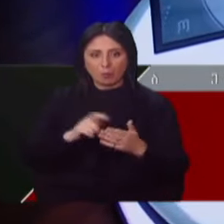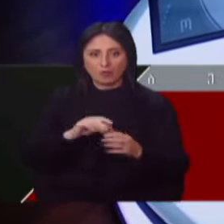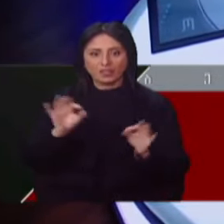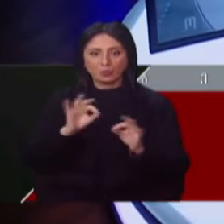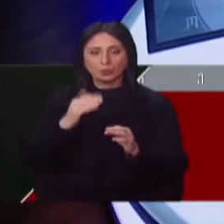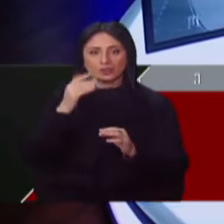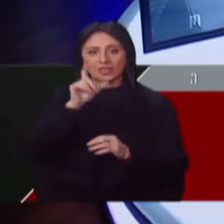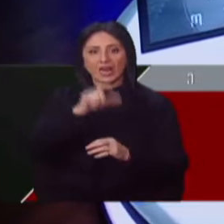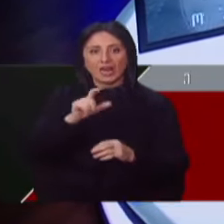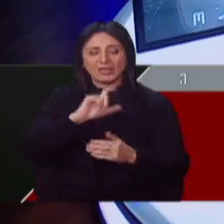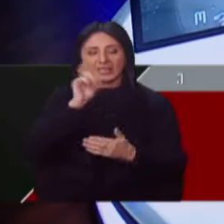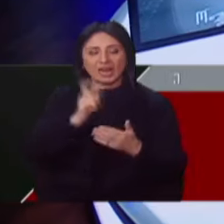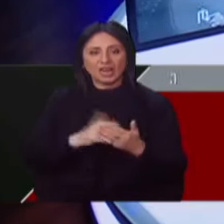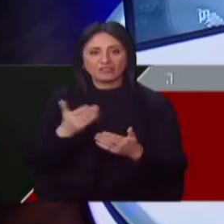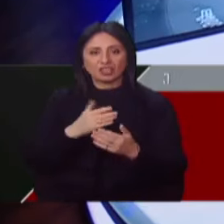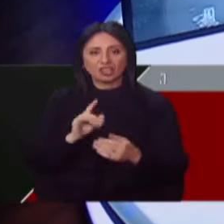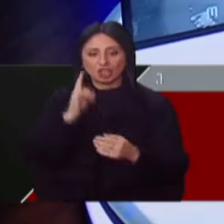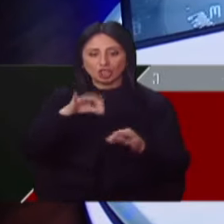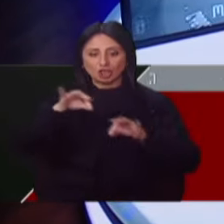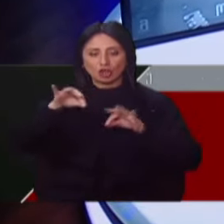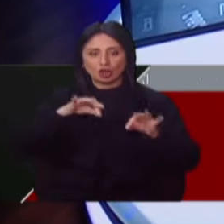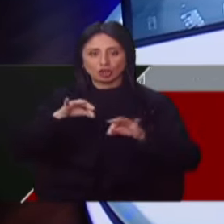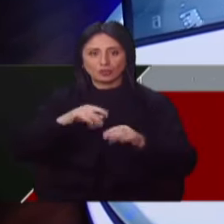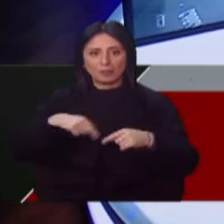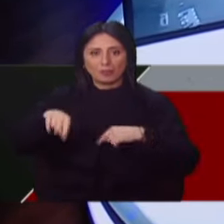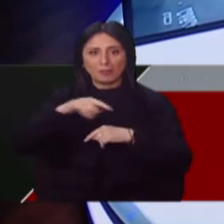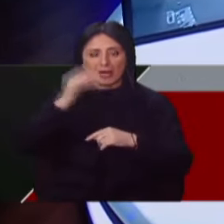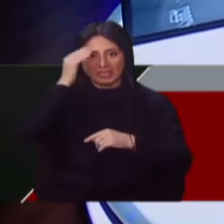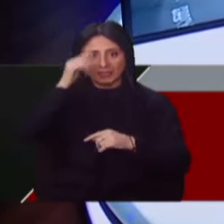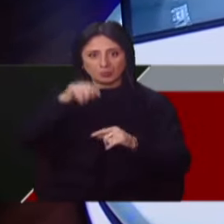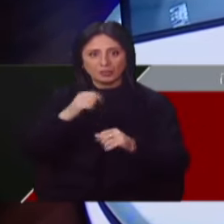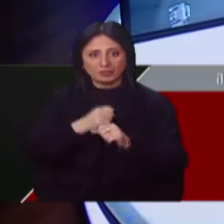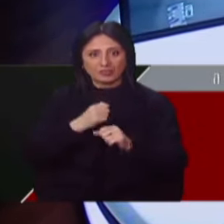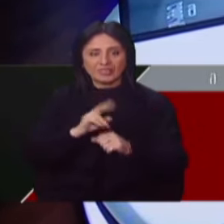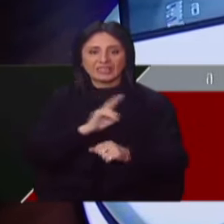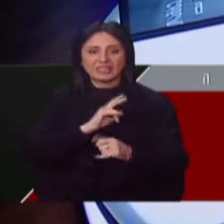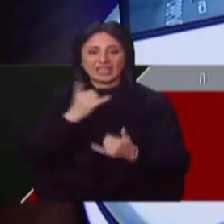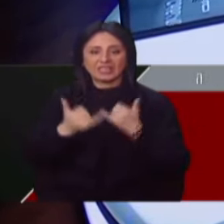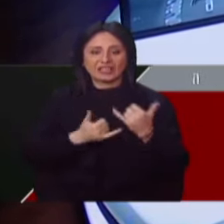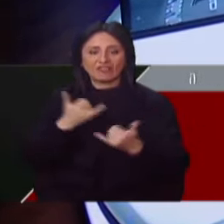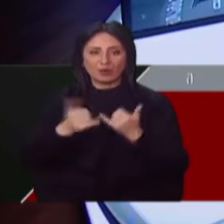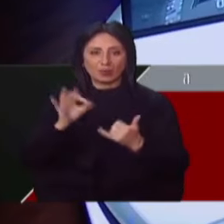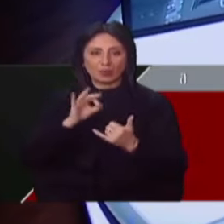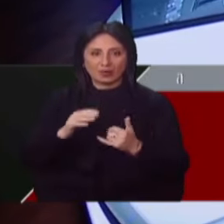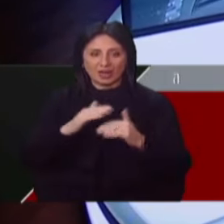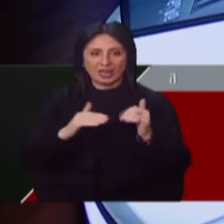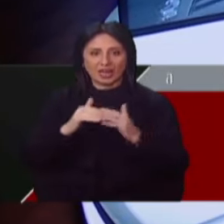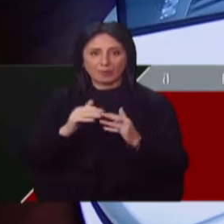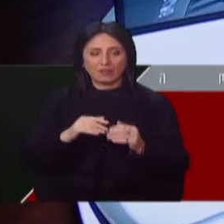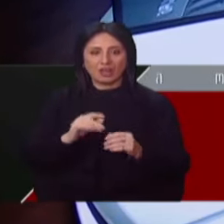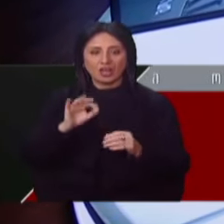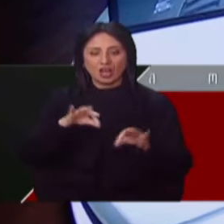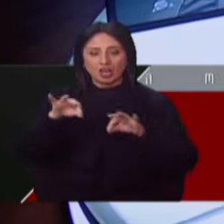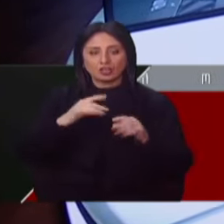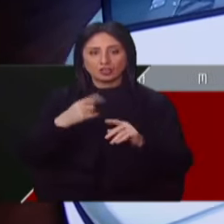muzad micneuli adamianis lexebze romlobit toginur animația și gațuț hles. Namușevari sa se guarulo urtier tobazia agebuli. Toginur